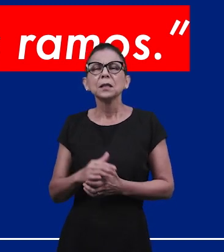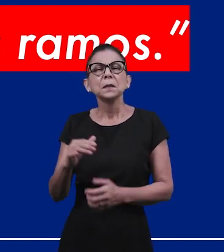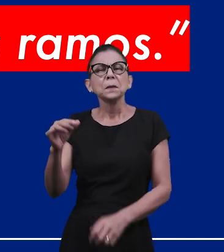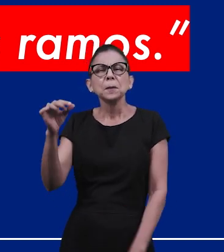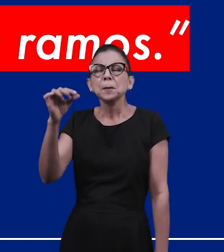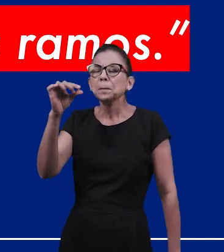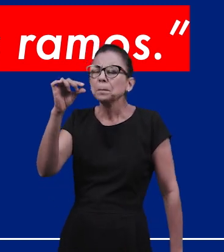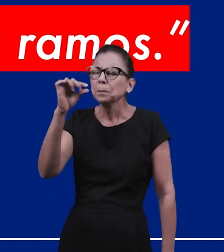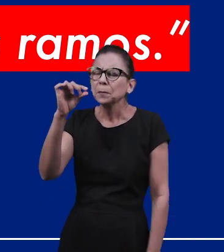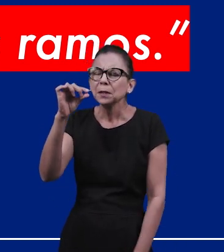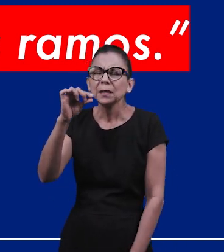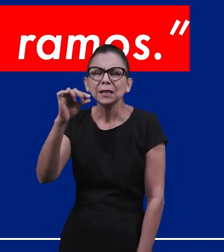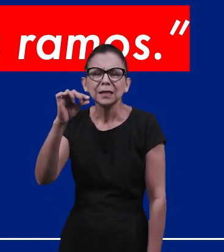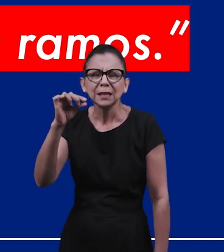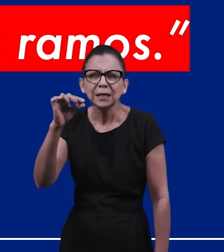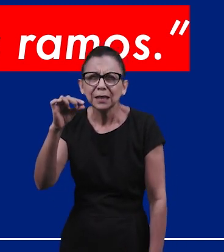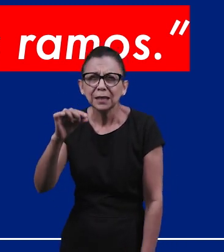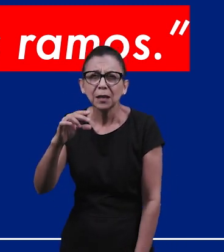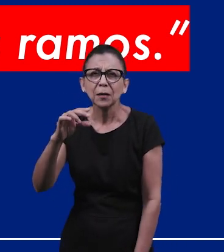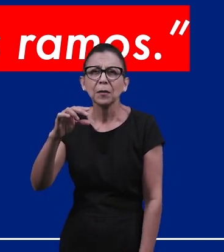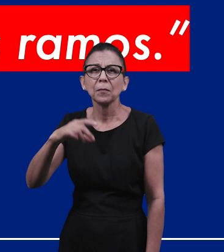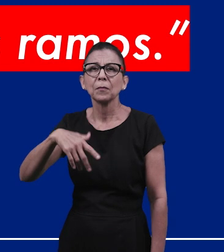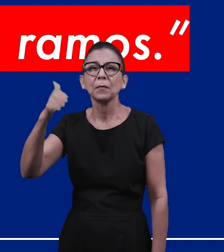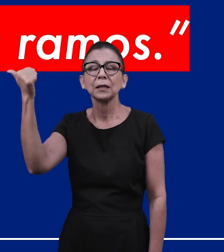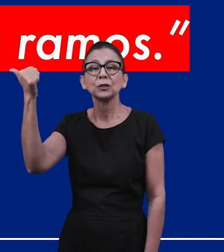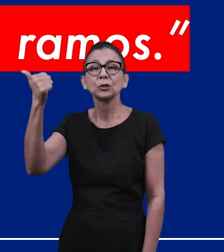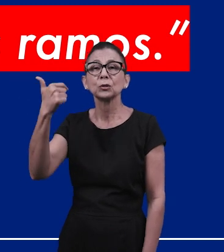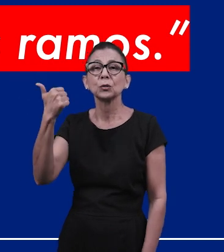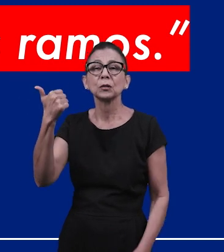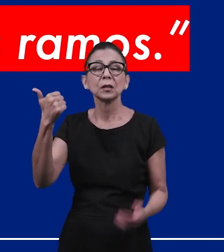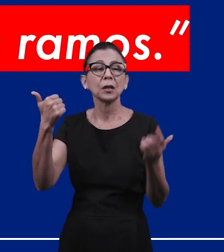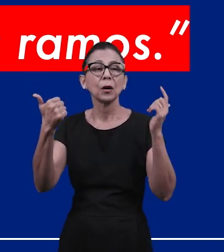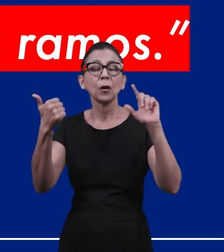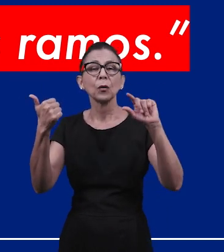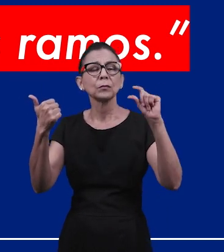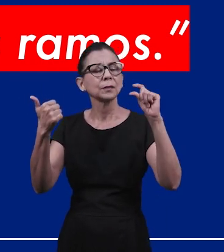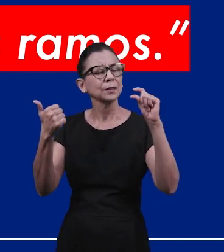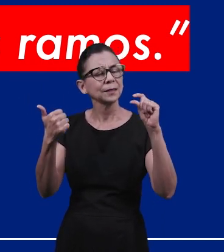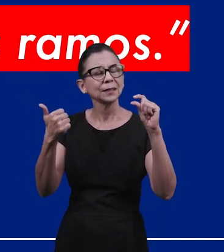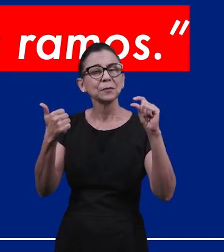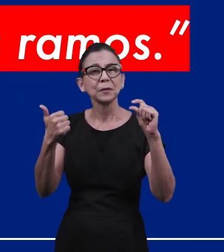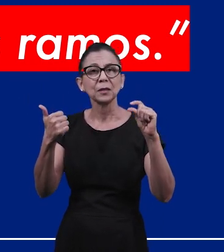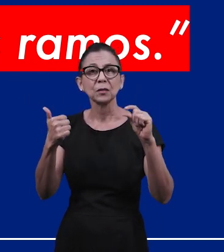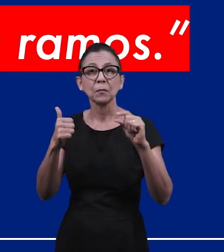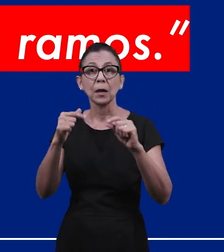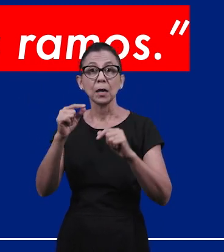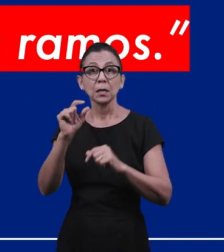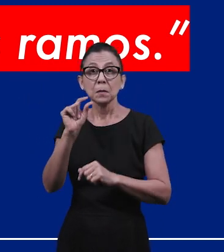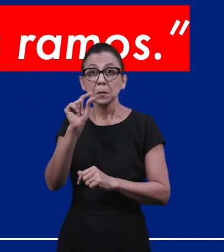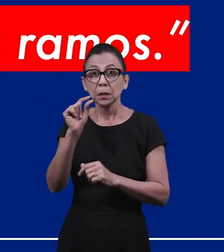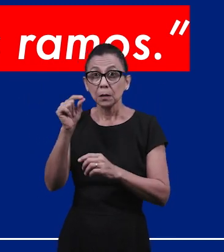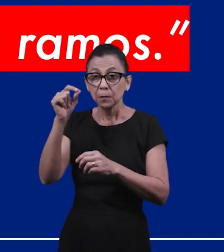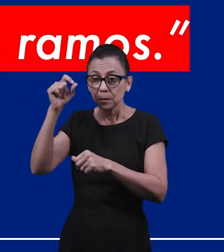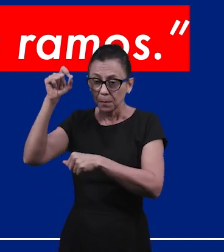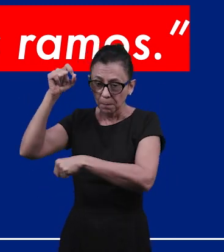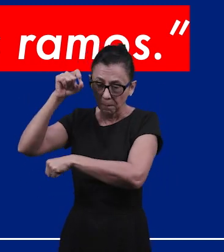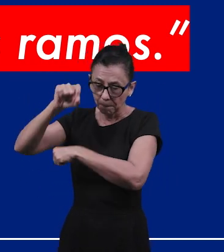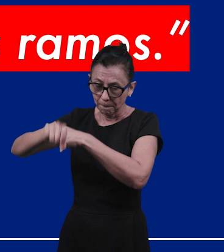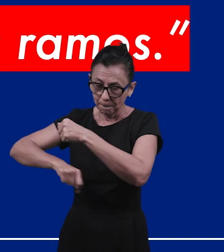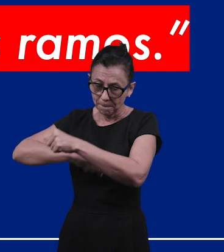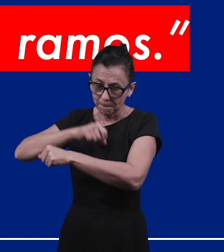semences, mais en poussant, est la plus grande des plantes. Elle se fait un arbre de manière qui